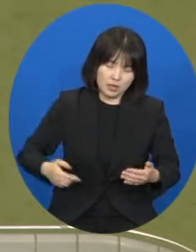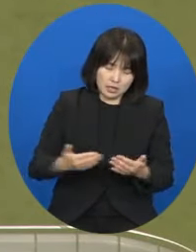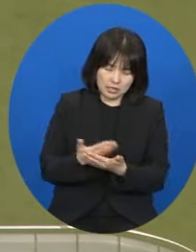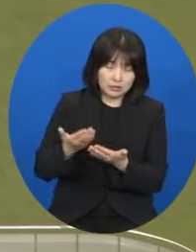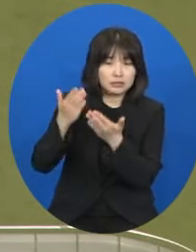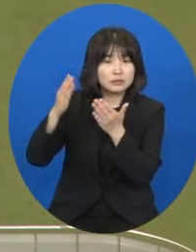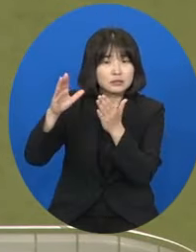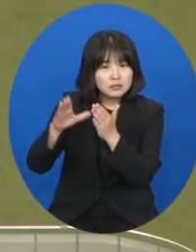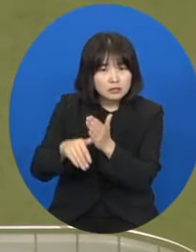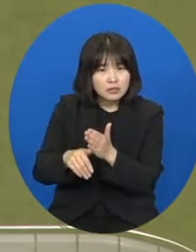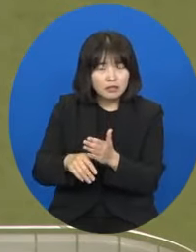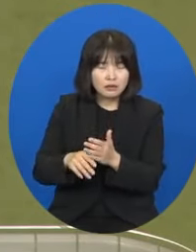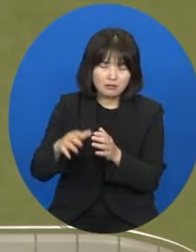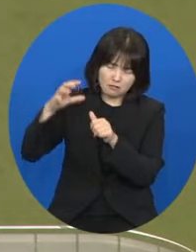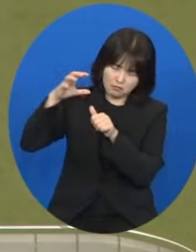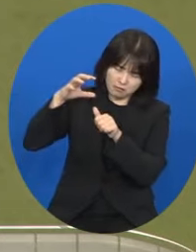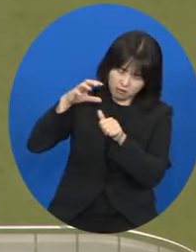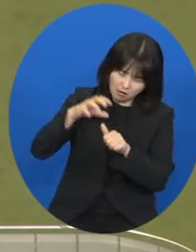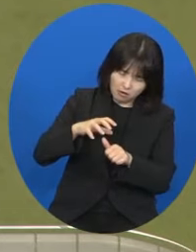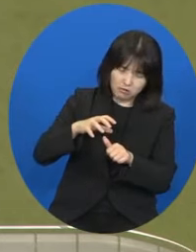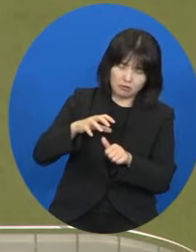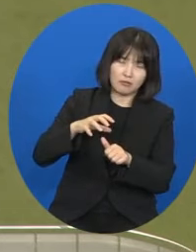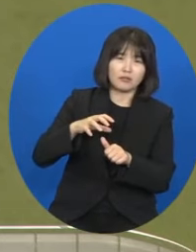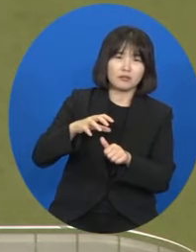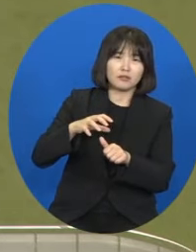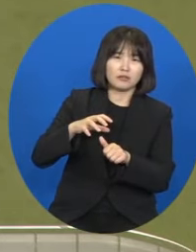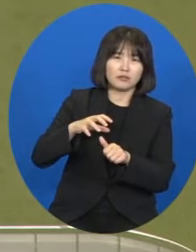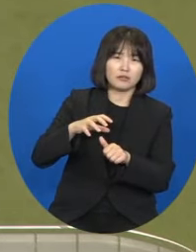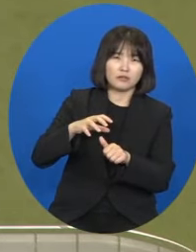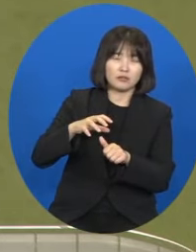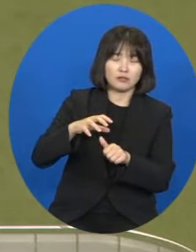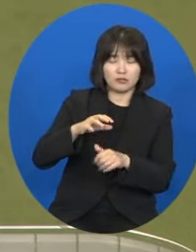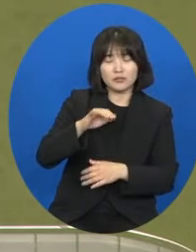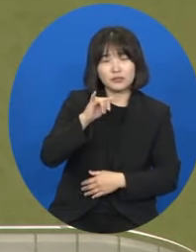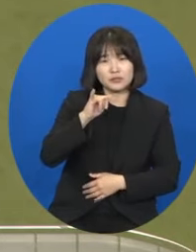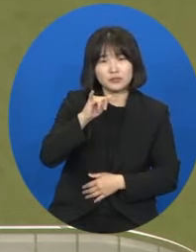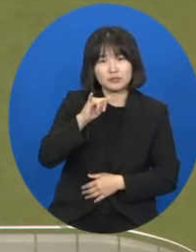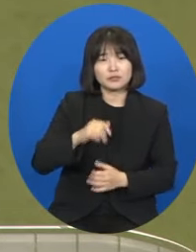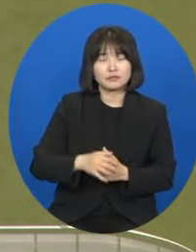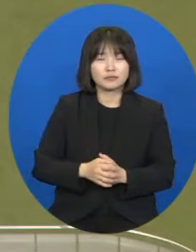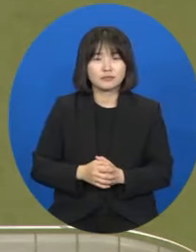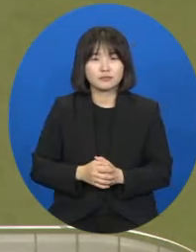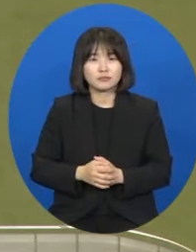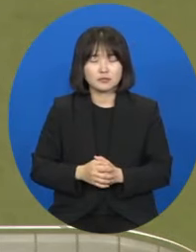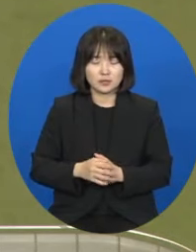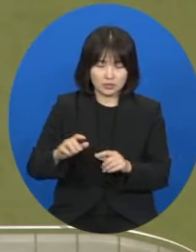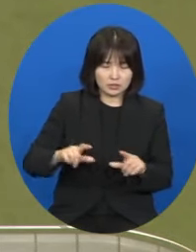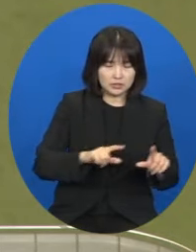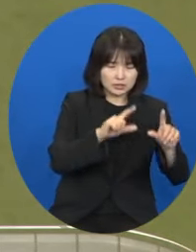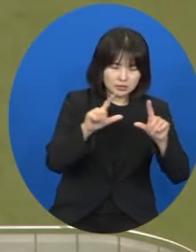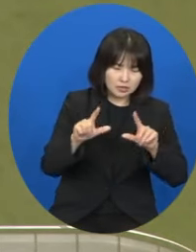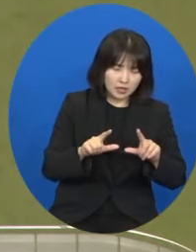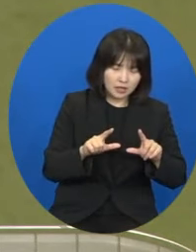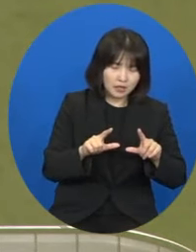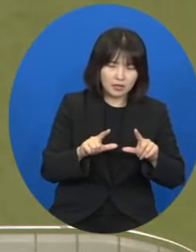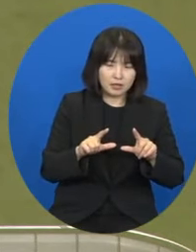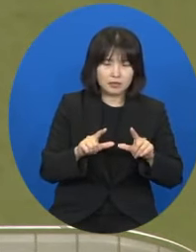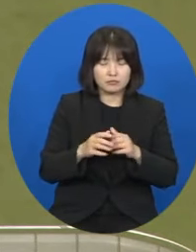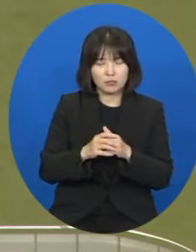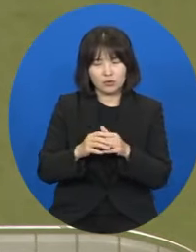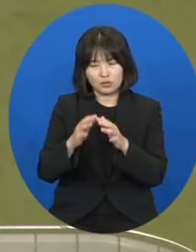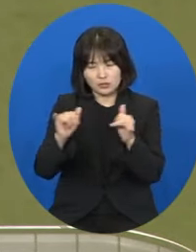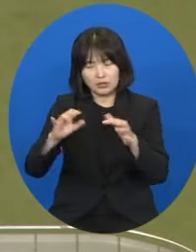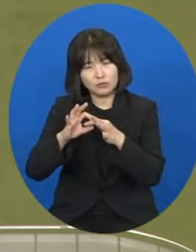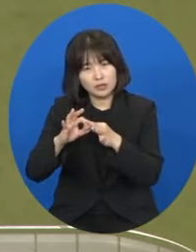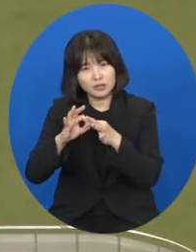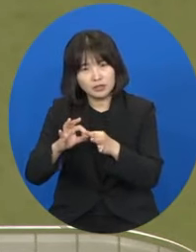우리가 막혀 있었던, 억눌려 있었던, 압제당했던 어떤 영역이 여러분 있으실 거예요. 그것이 우리의 어떤 삶의 비즈니스 영역이 있을 수 있고 관계 영역이